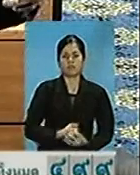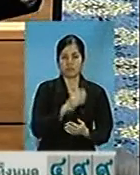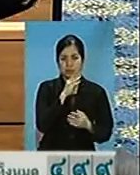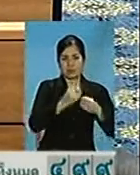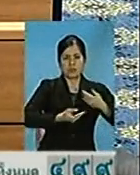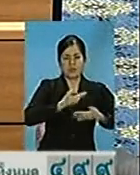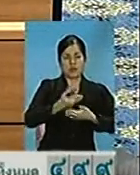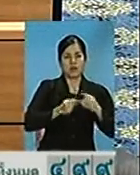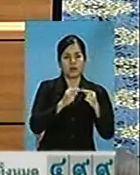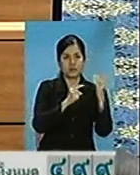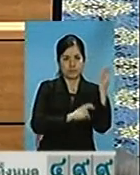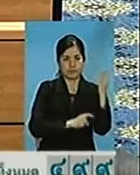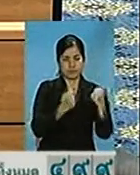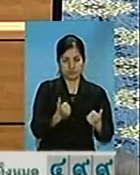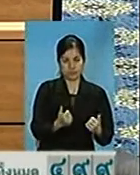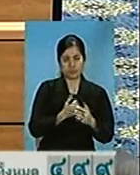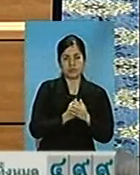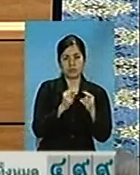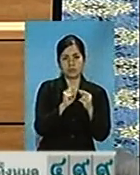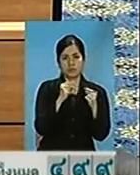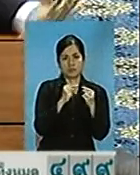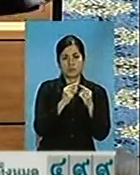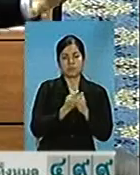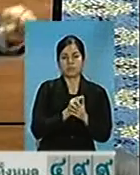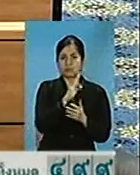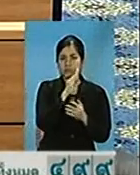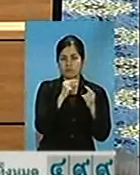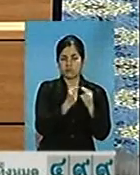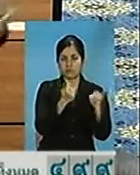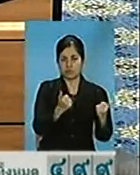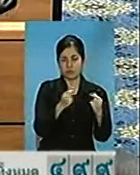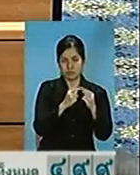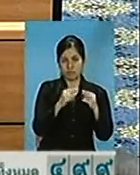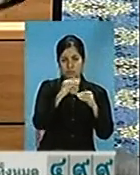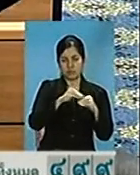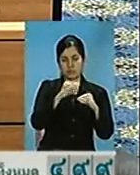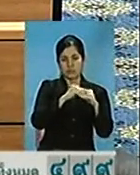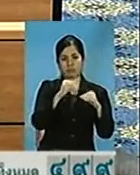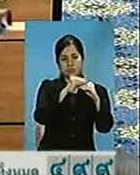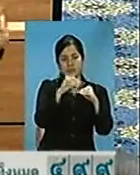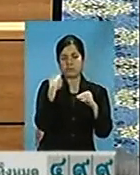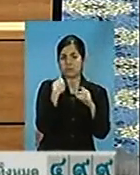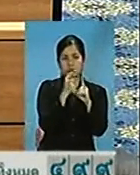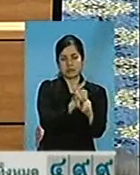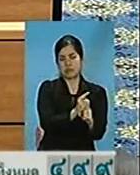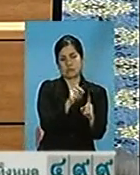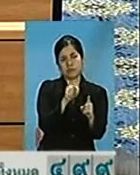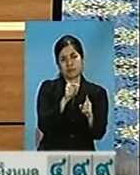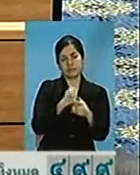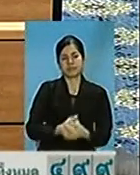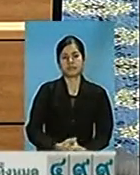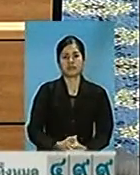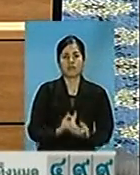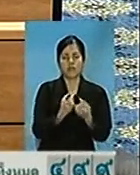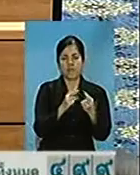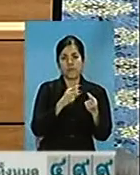างวันนี้78บาทก็เพิ่มขึ้นอีก5บาทเพิ่มอีก3บาทเพิ่มอีก4บาทก็ได้ทันทีเลยท่านประธานแต่